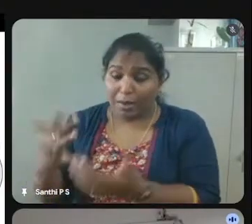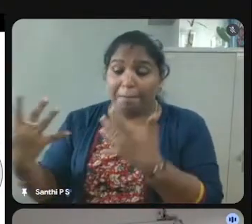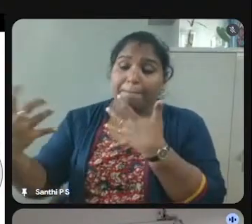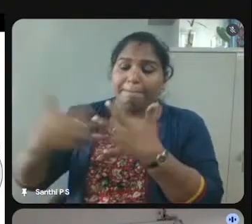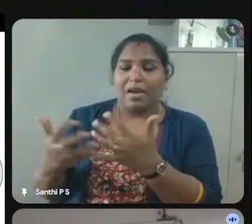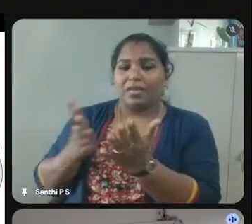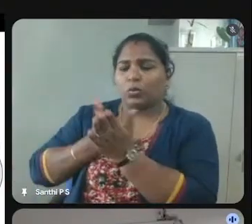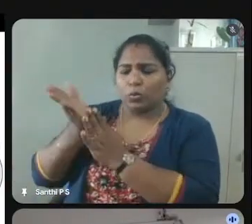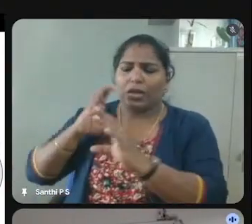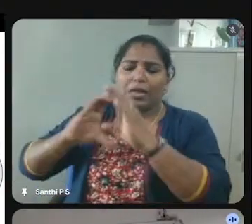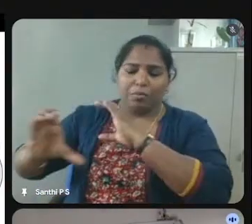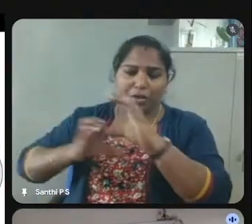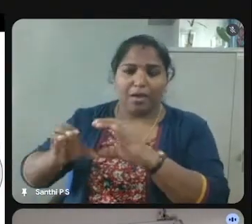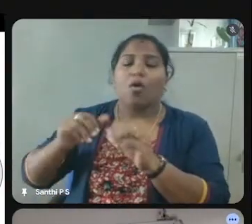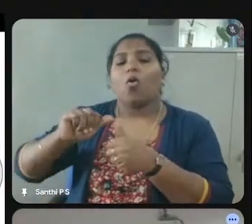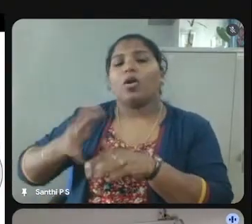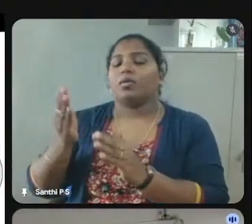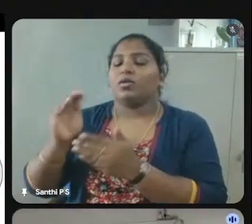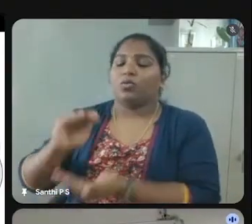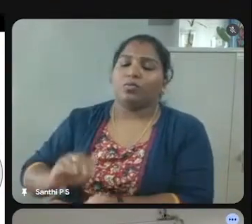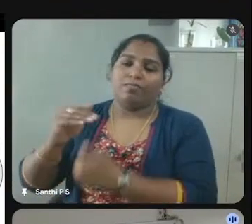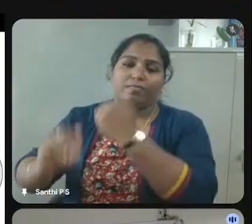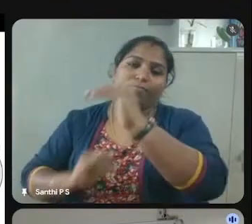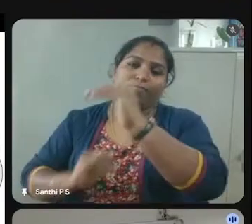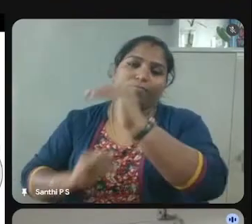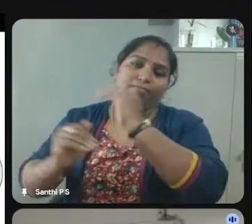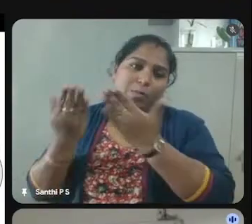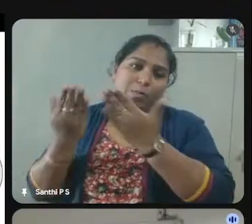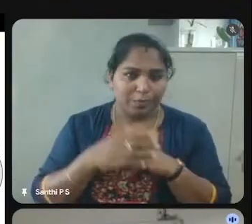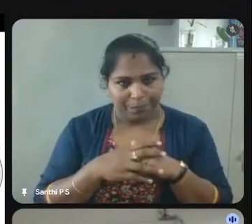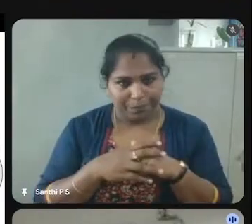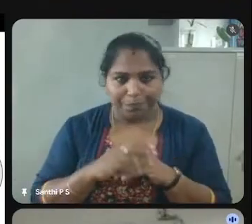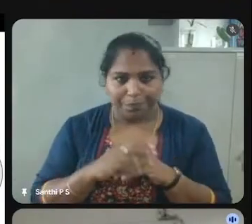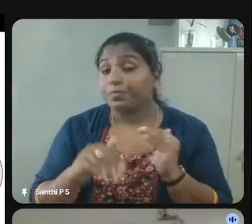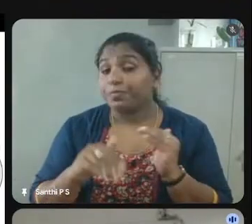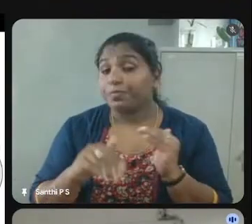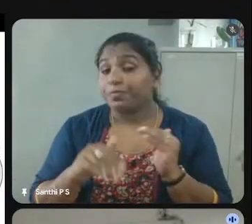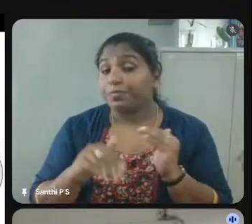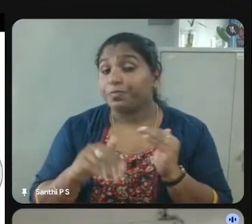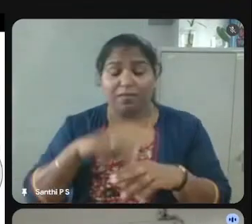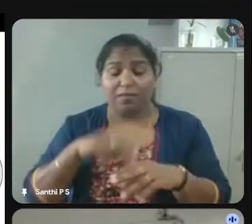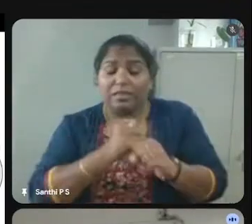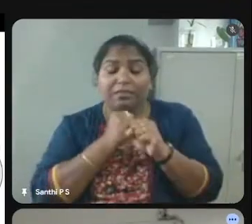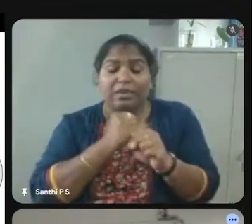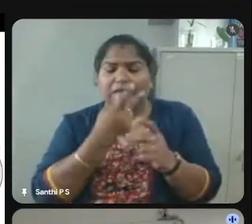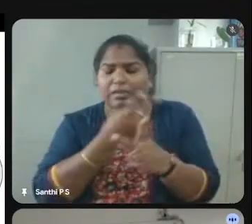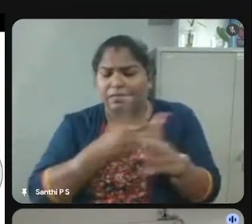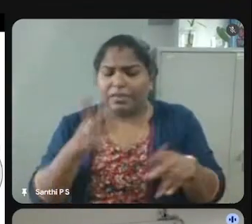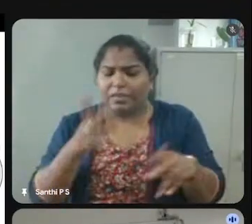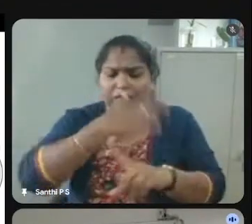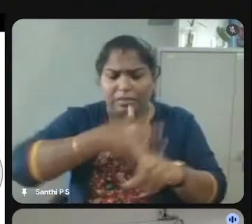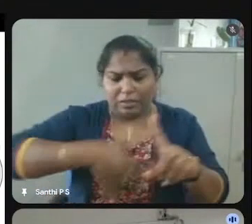മാറ്റങ്ങൾ കൊണ്ടുവരാനും നമുക്ക് തീർച്ചയായിട്ടും സാധിക്കുള്ളൂ. അതുപോലെ നമ്മൾ ഈ പറഞ്ഞ പ്രയാസമേറിയ സാഹചര്യങ്ങളോട് പെരുമാറുന്ന രീതി,